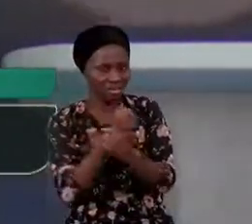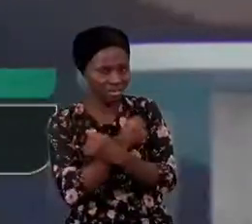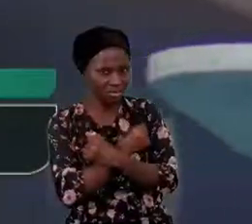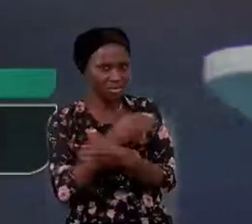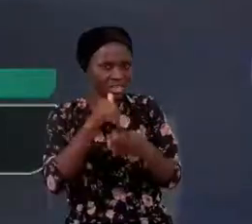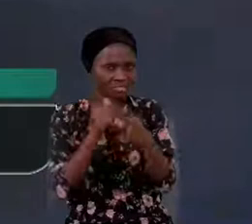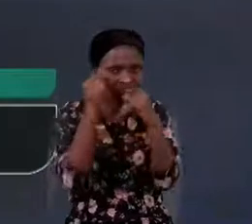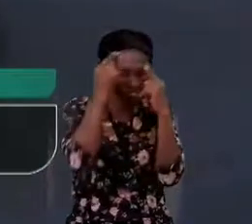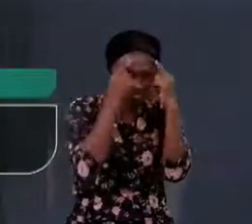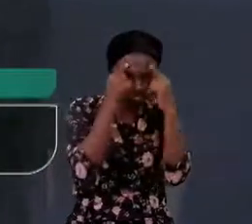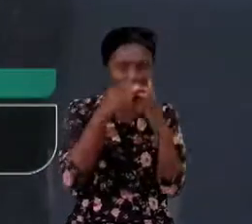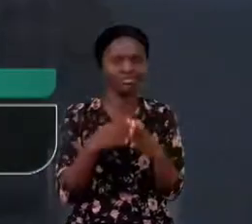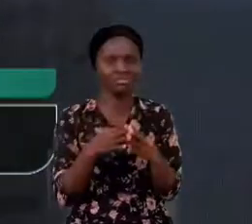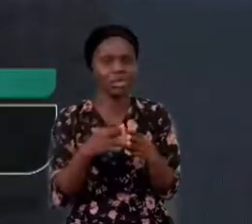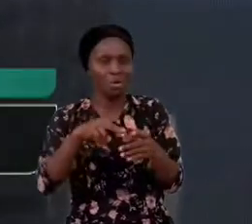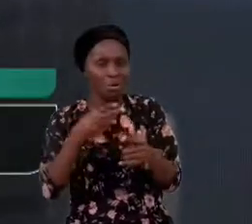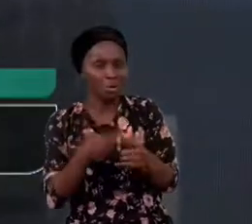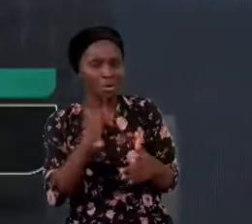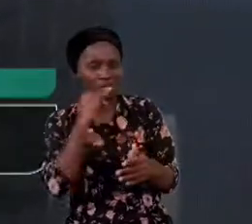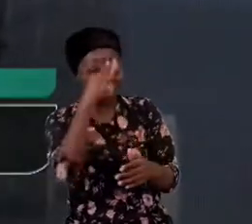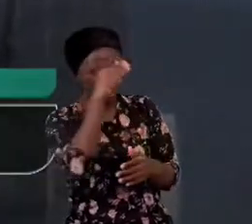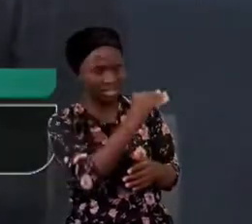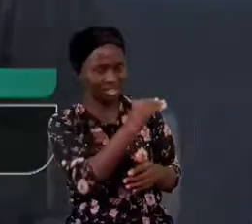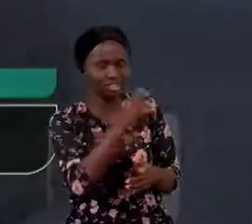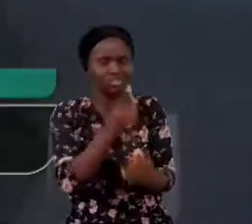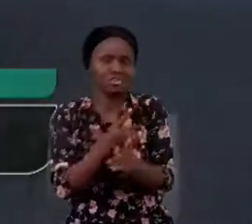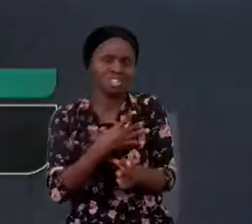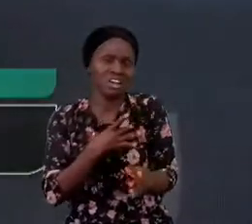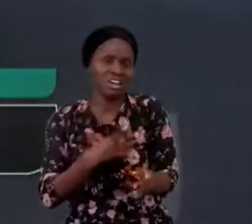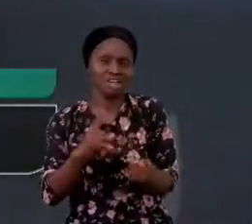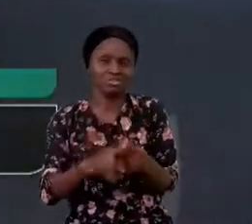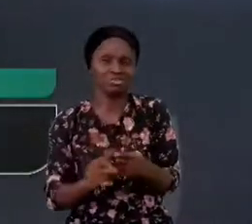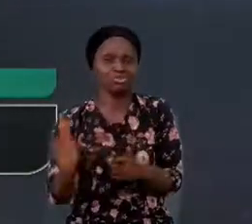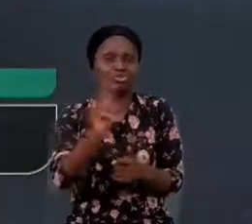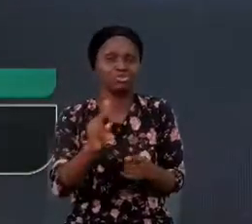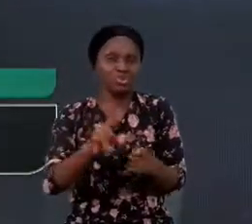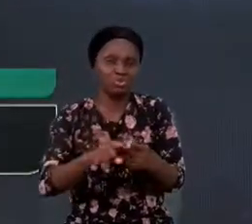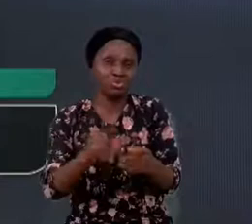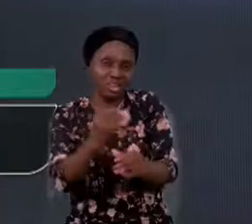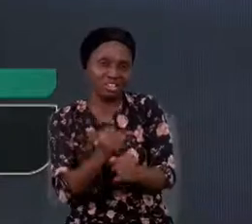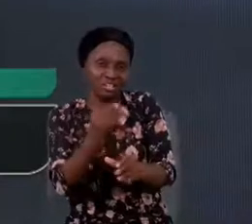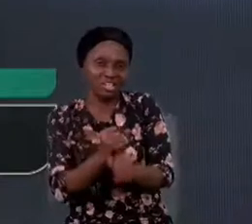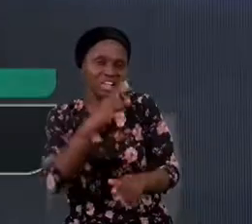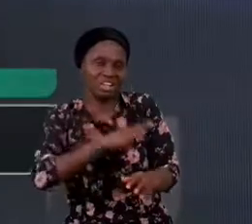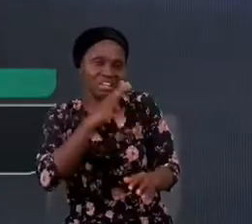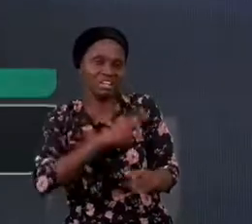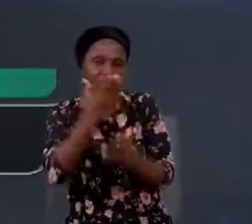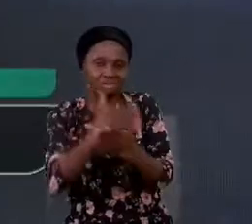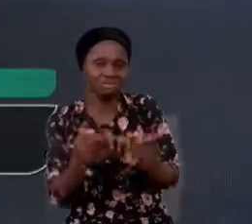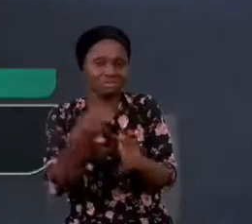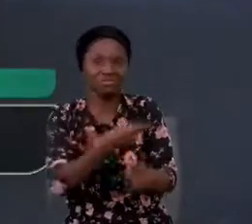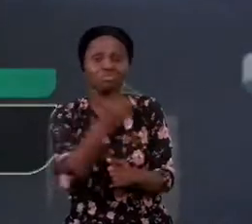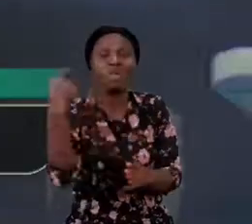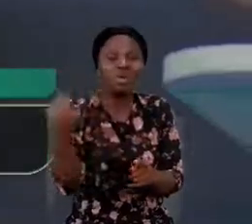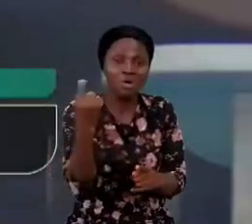exploiteur. Est-ce qu'il veut tout exploiter pour obtenir quelque chose? Et il te suce toujours sans que toi